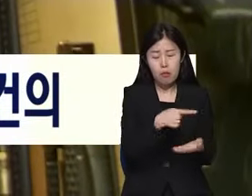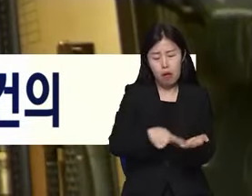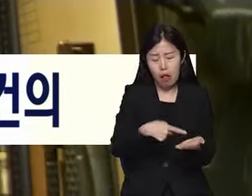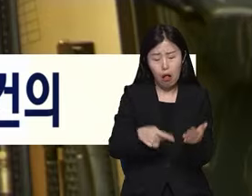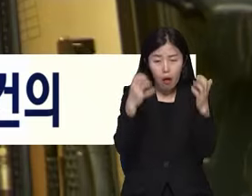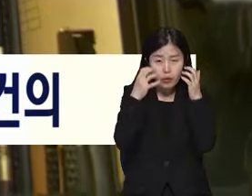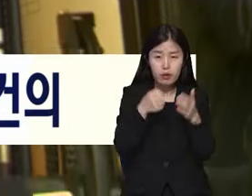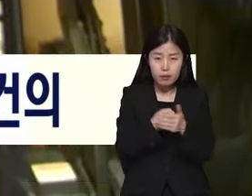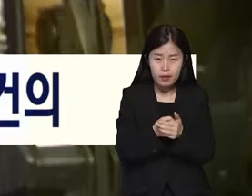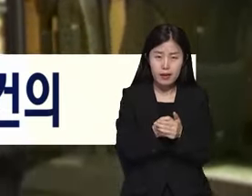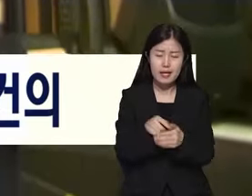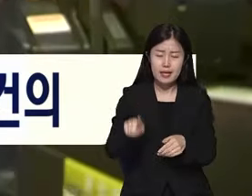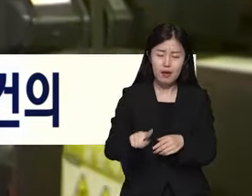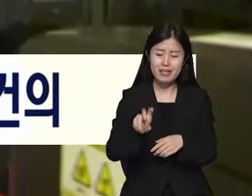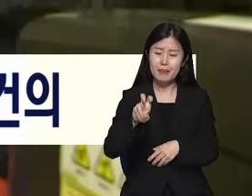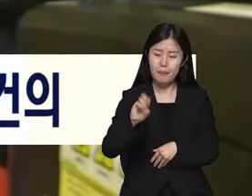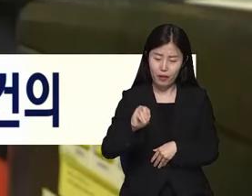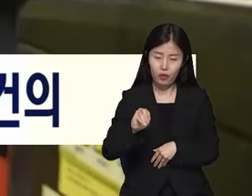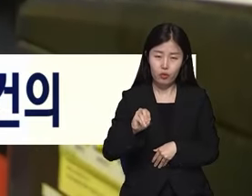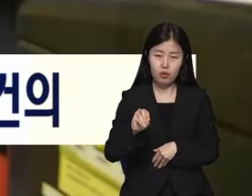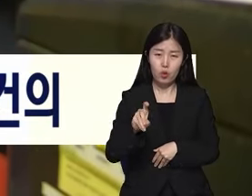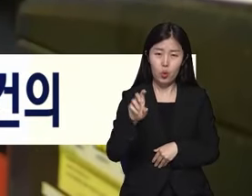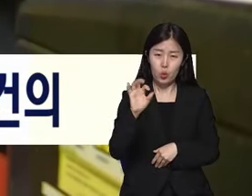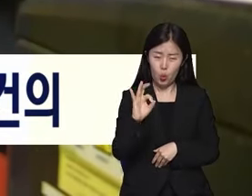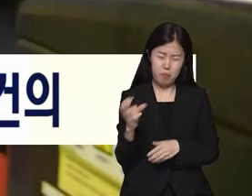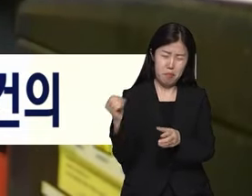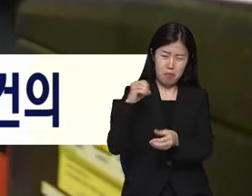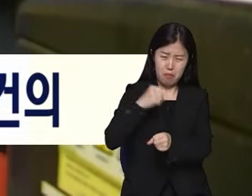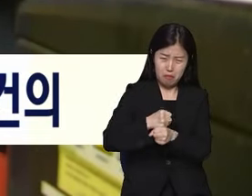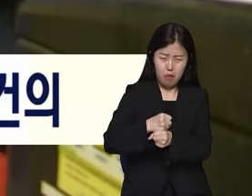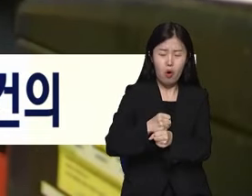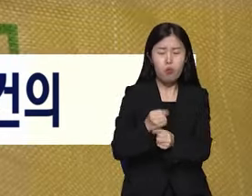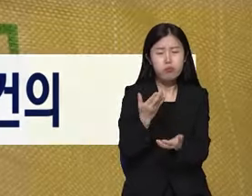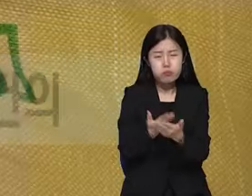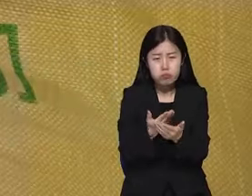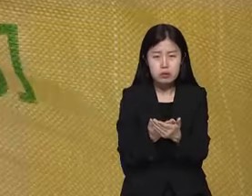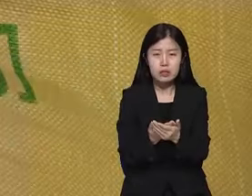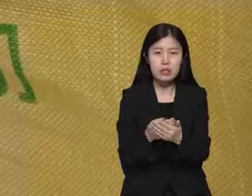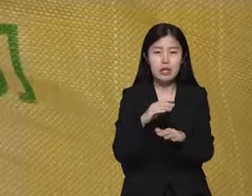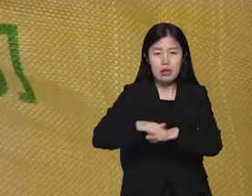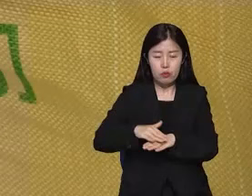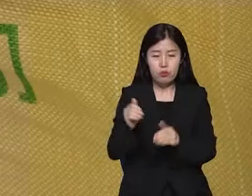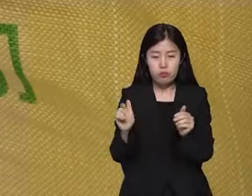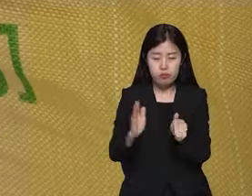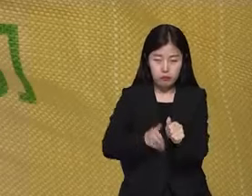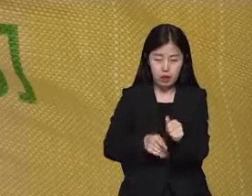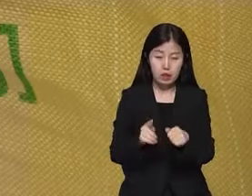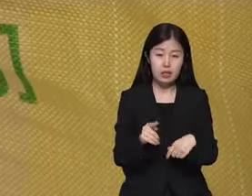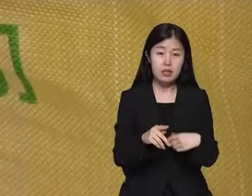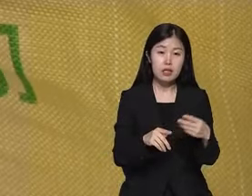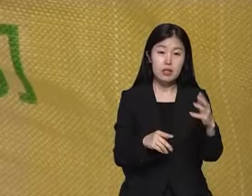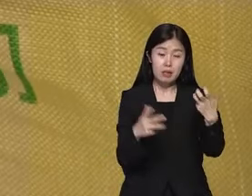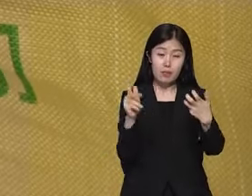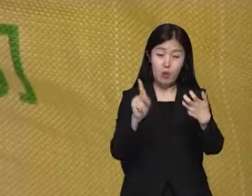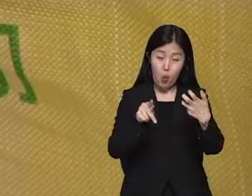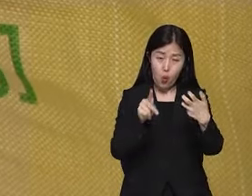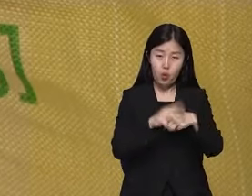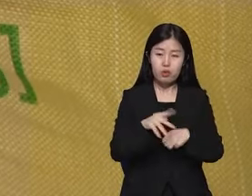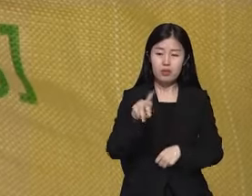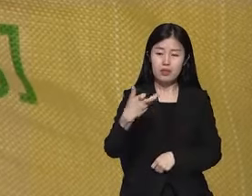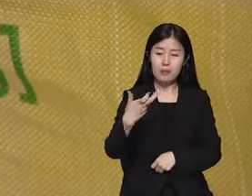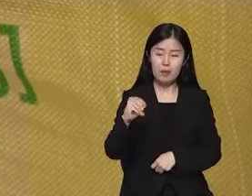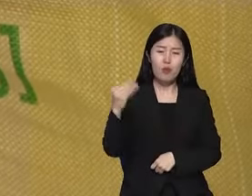위해 정부의 특단 대책을 요구했습니다. 15일 기준 80kg 쌀 한 가마는 18만 9천 원 선까지